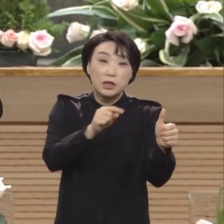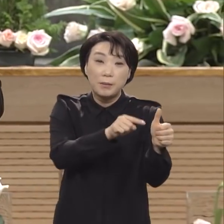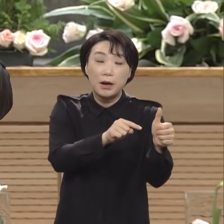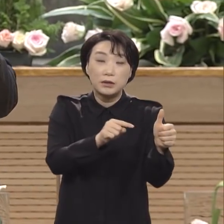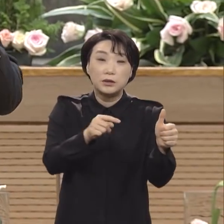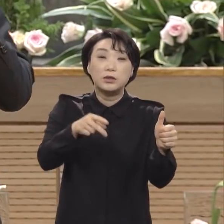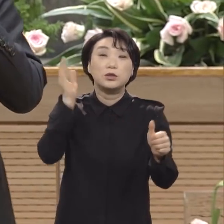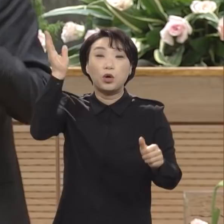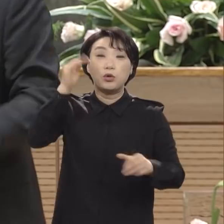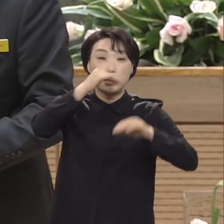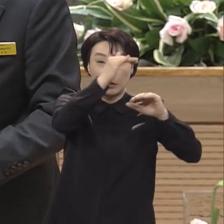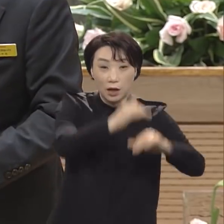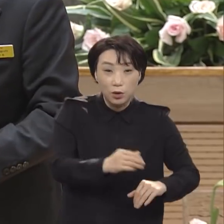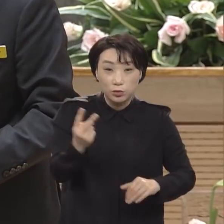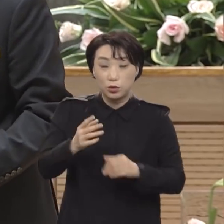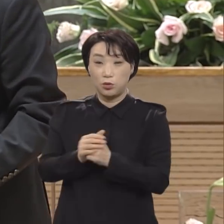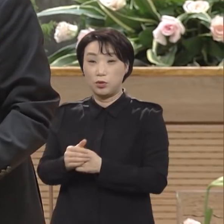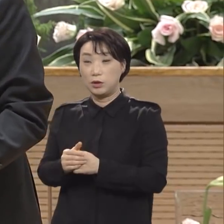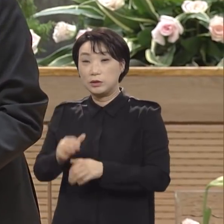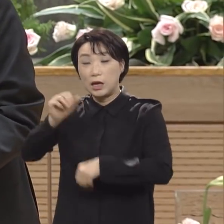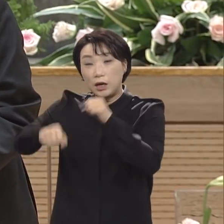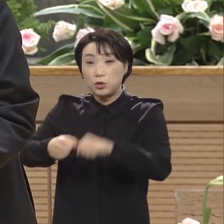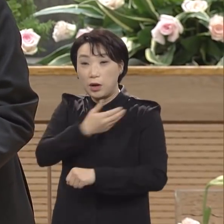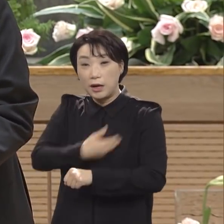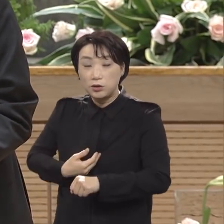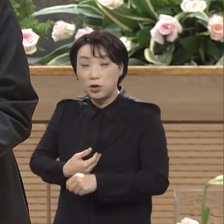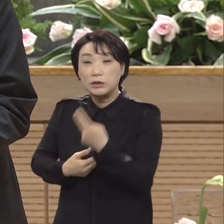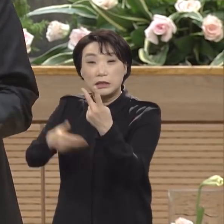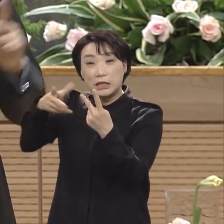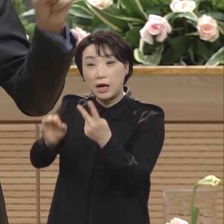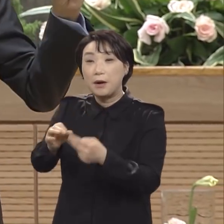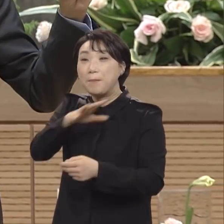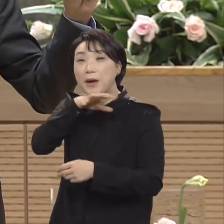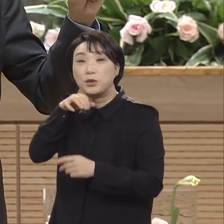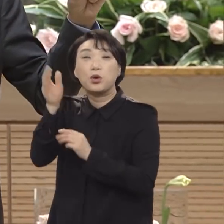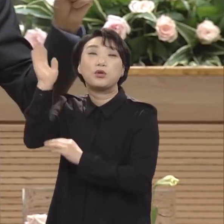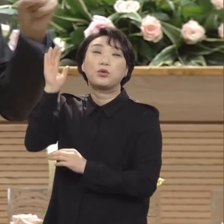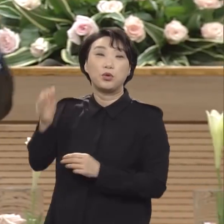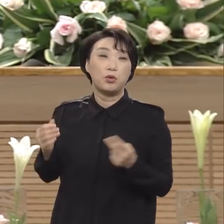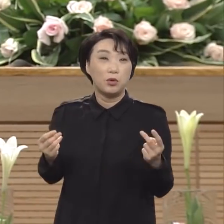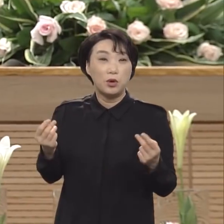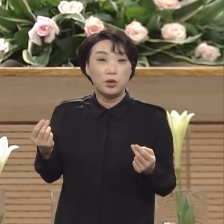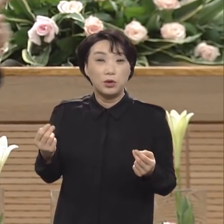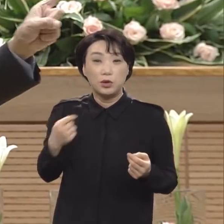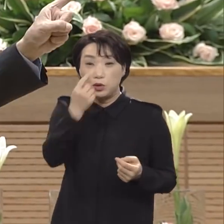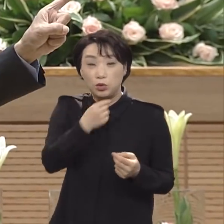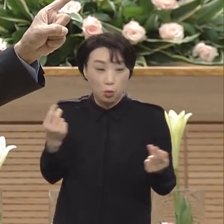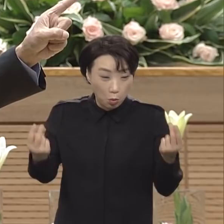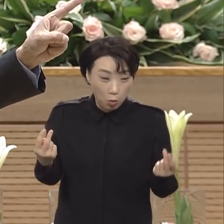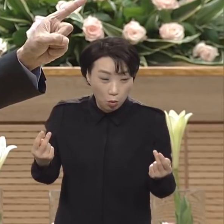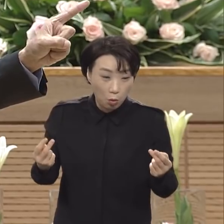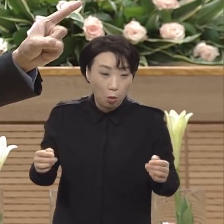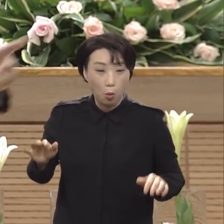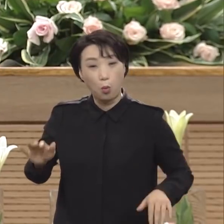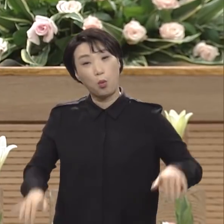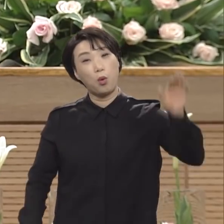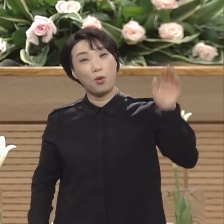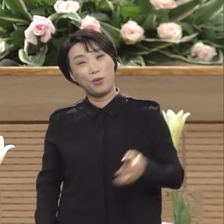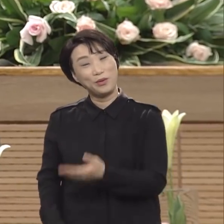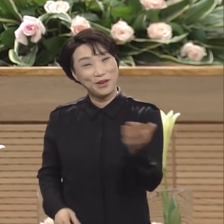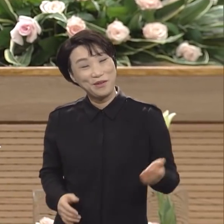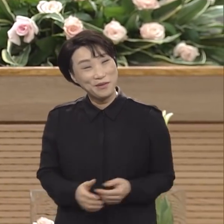것과 여러분 사도행전 2장의 베드로의 설교는 논리적으로 비교가 되지 않아요.